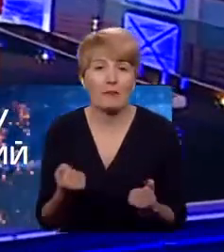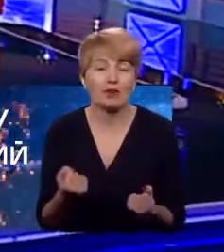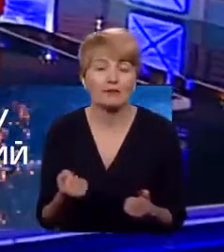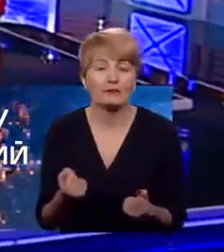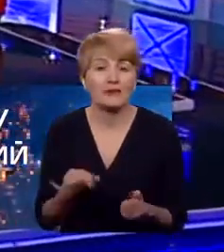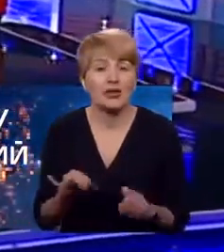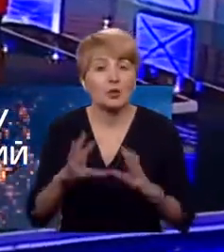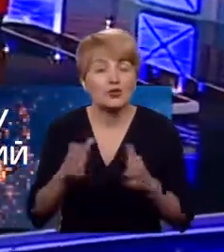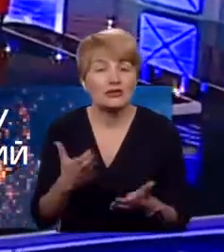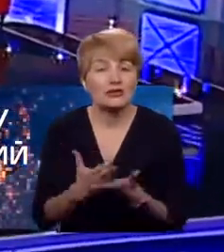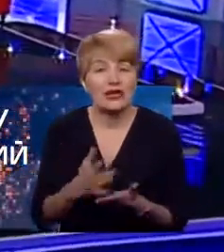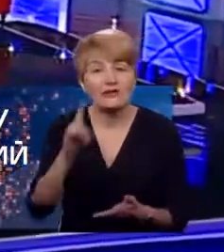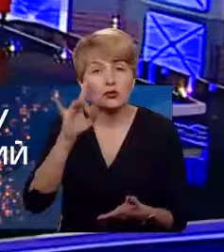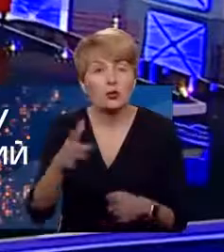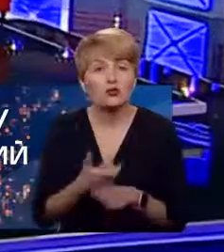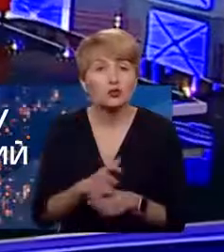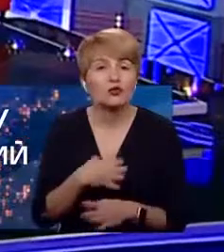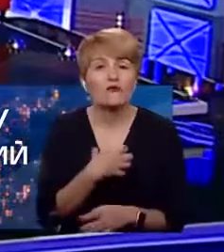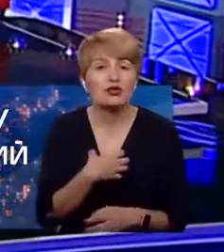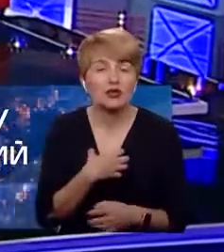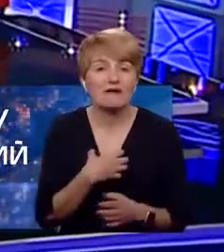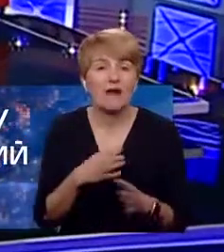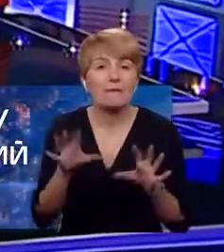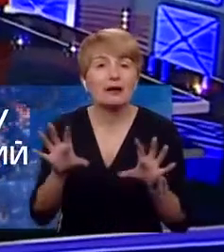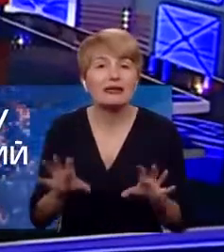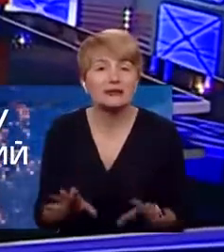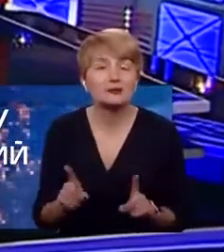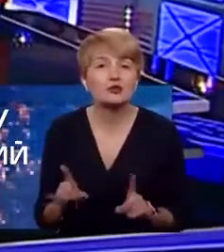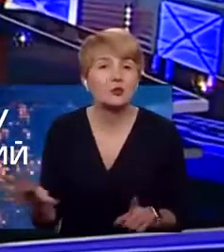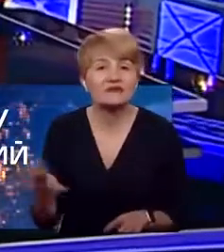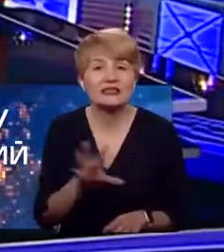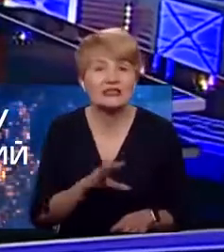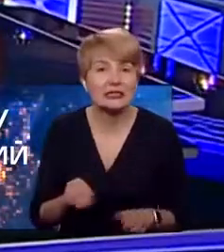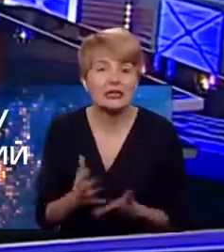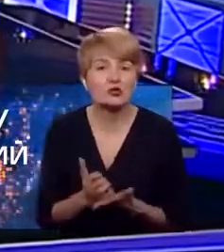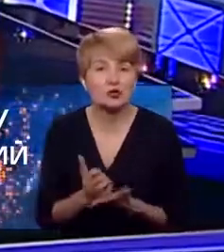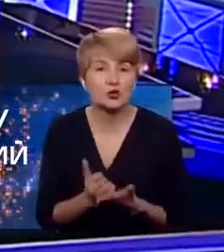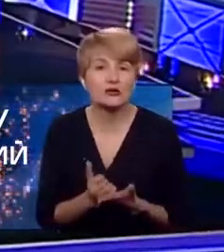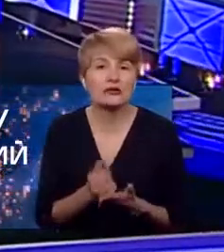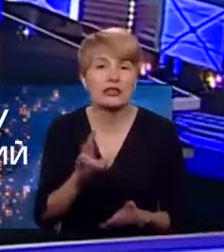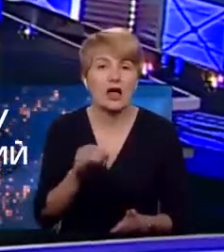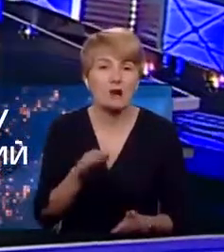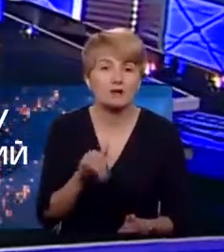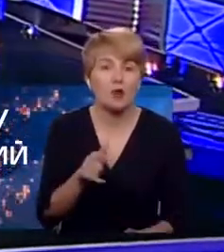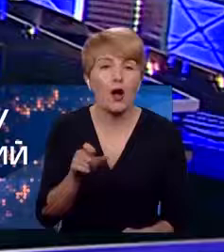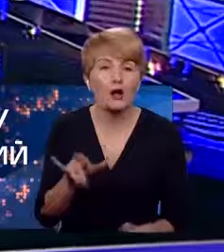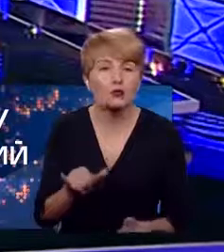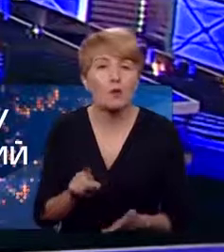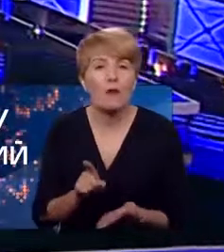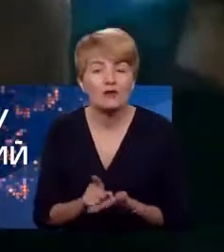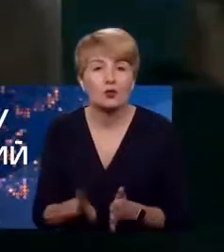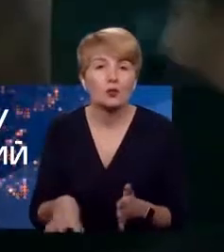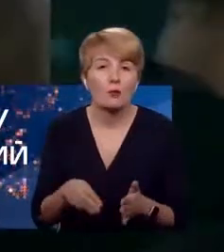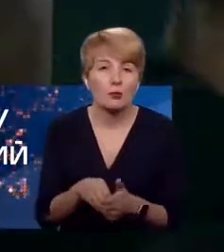відомий, дуже важливий принцип, що всі ресурси, типу газу, нафти, повинні оплачуватися ринковою